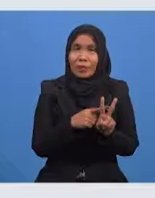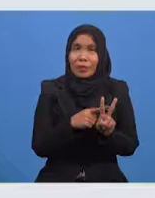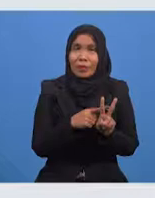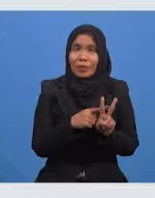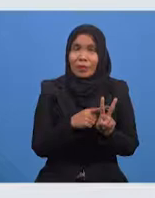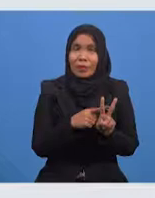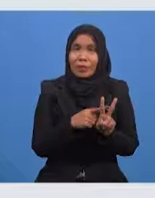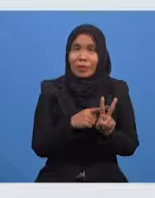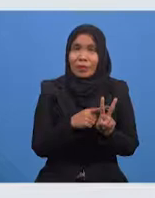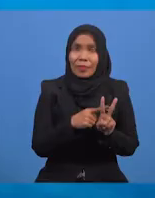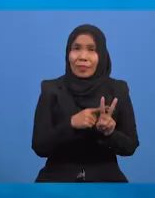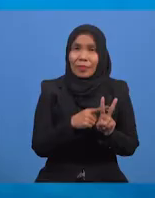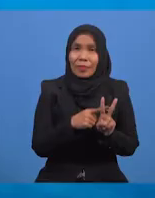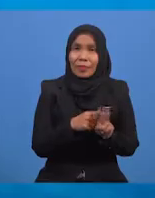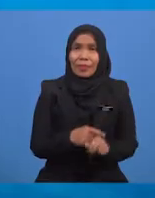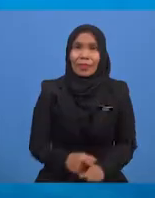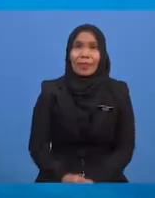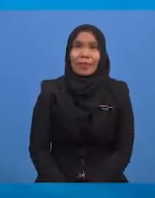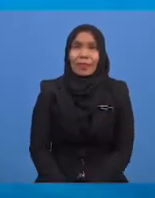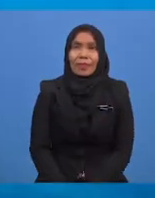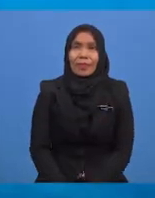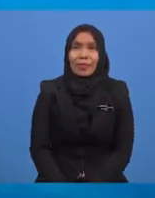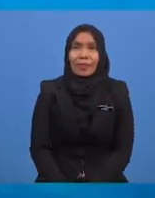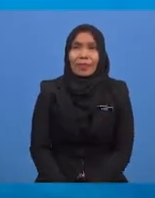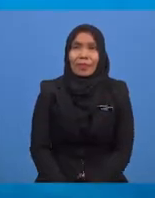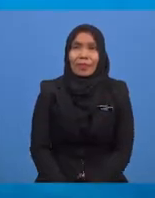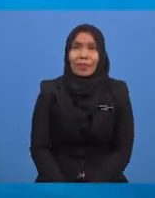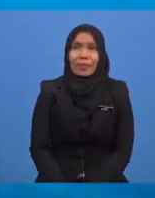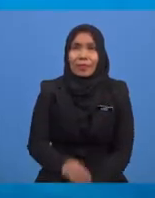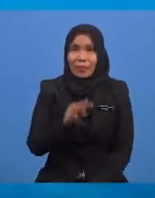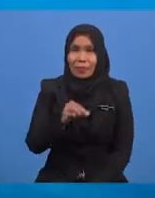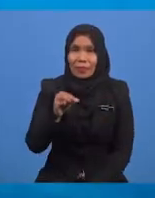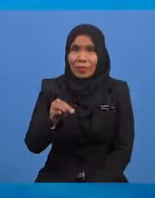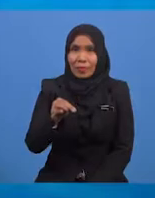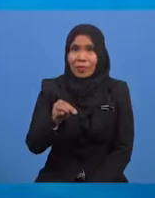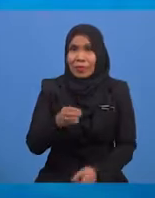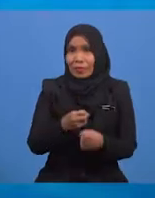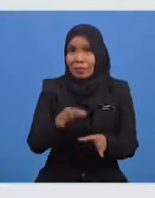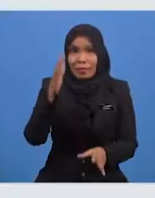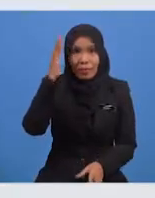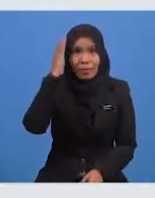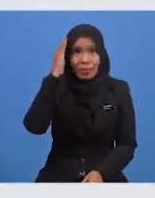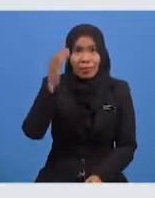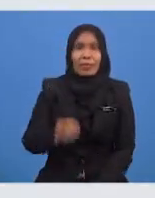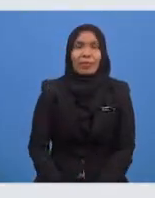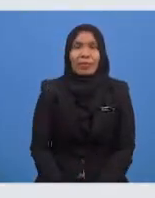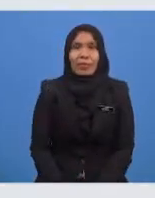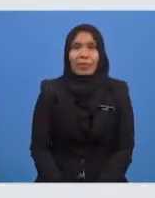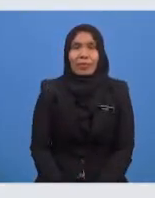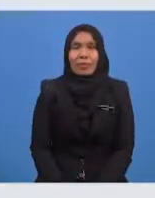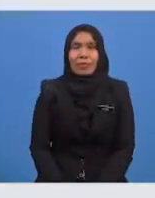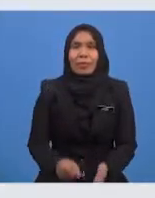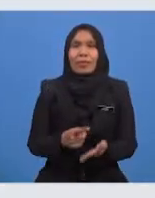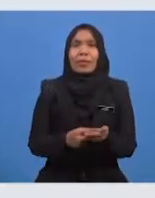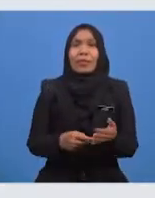ini, campuran pemasaran boleh digunakan. Murid-murid hendaklah tahu apa itu campuran pemasaran